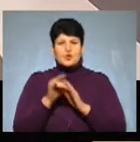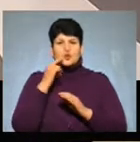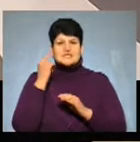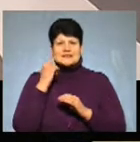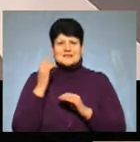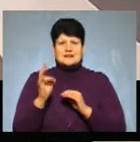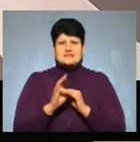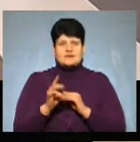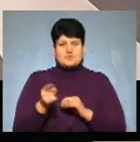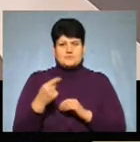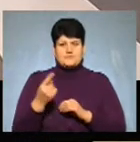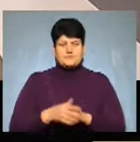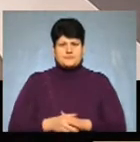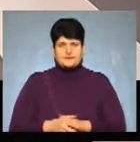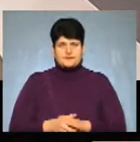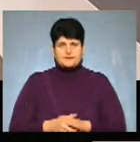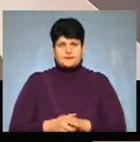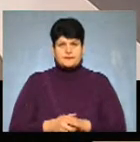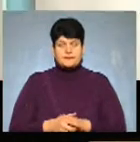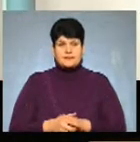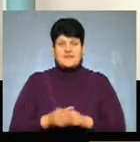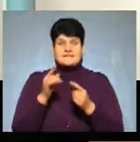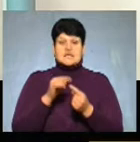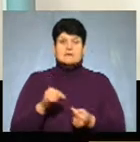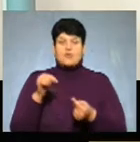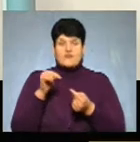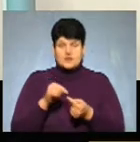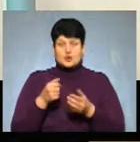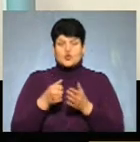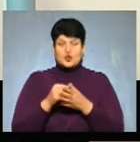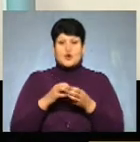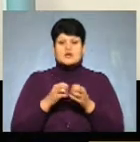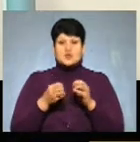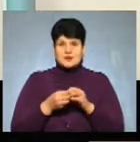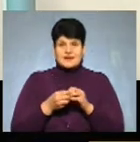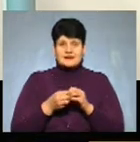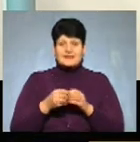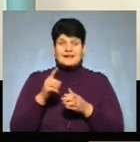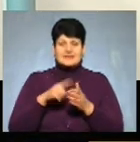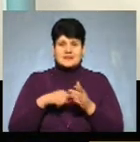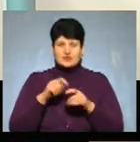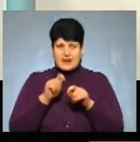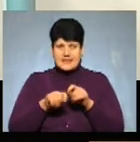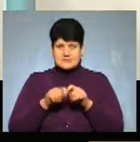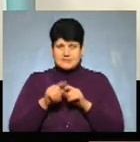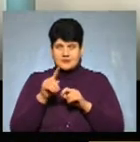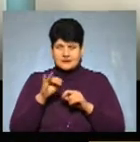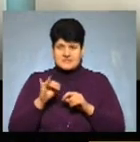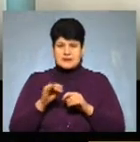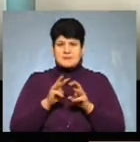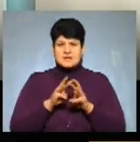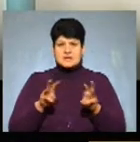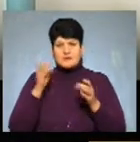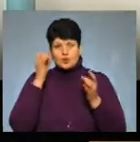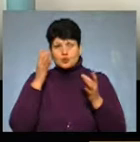підпорядковується Російській церкві на Тернопільщині? Ну, власне, відповідно до результатів релігієзнавчої експертизи